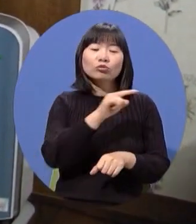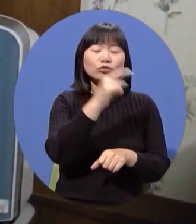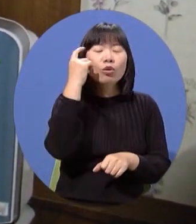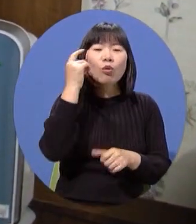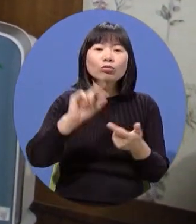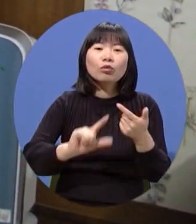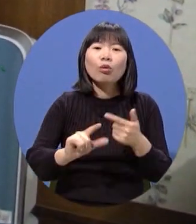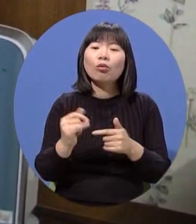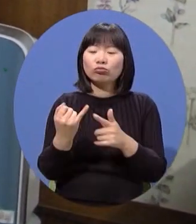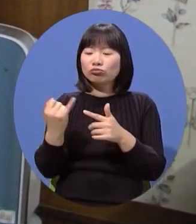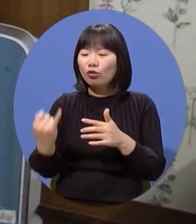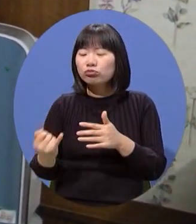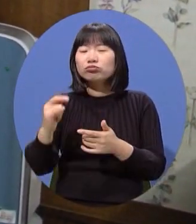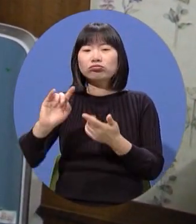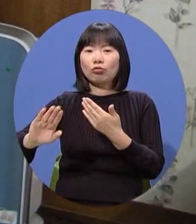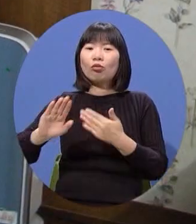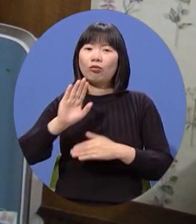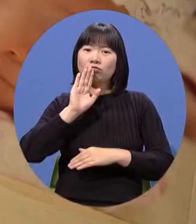거잖아.